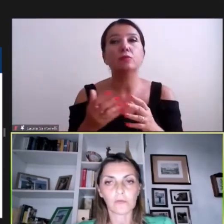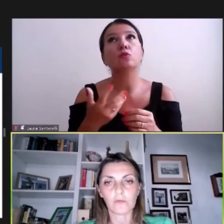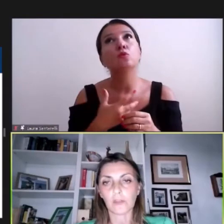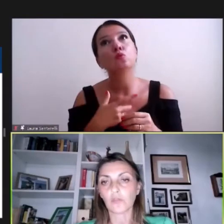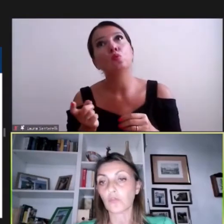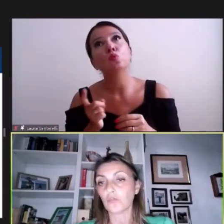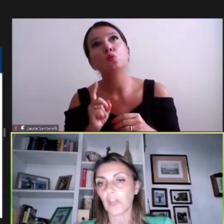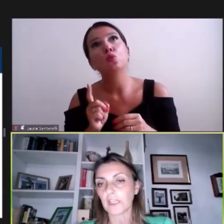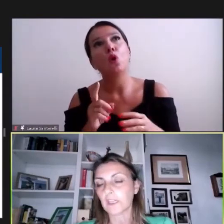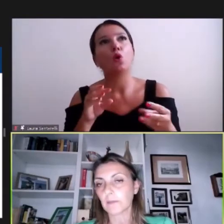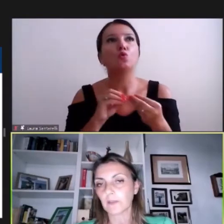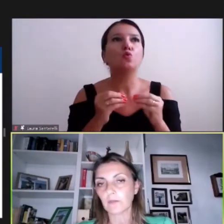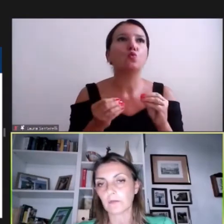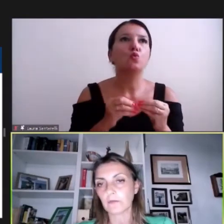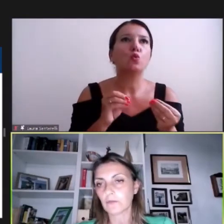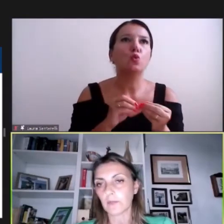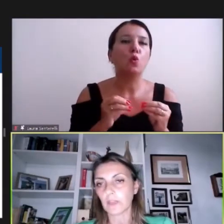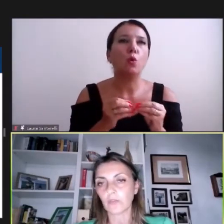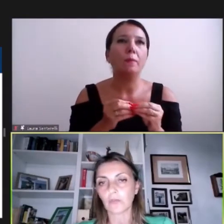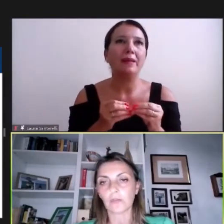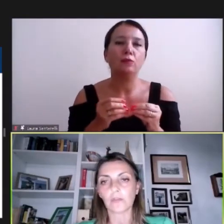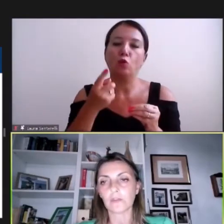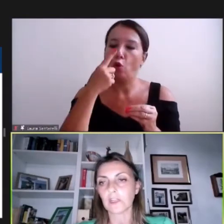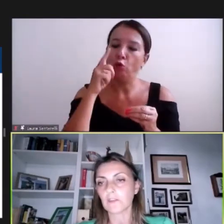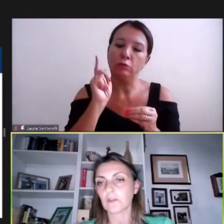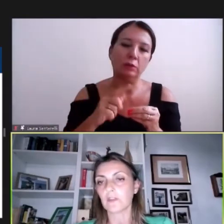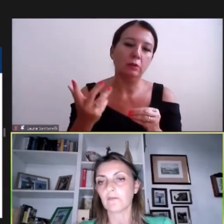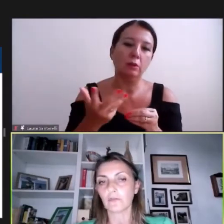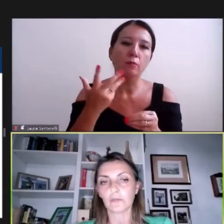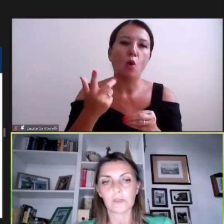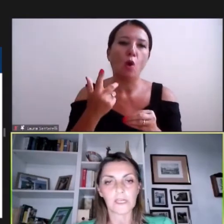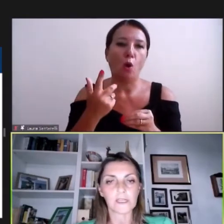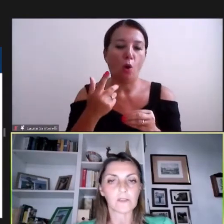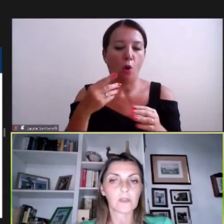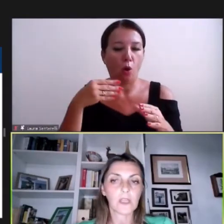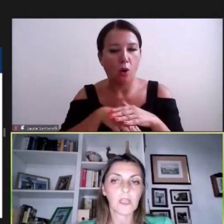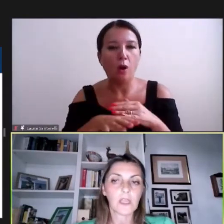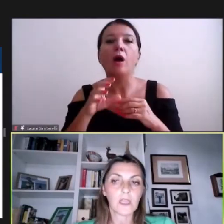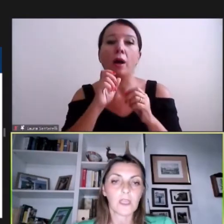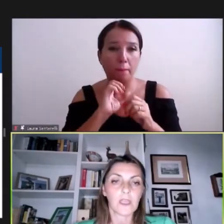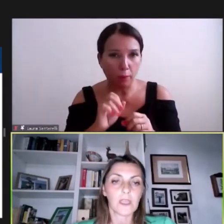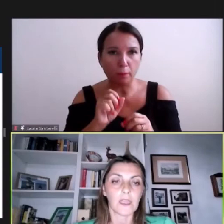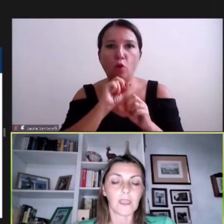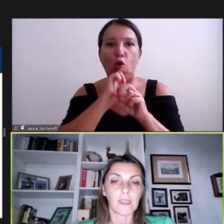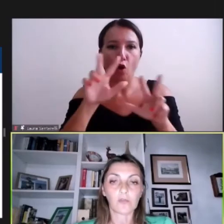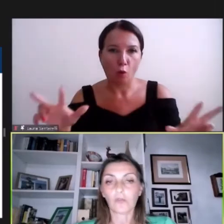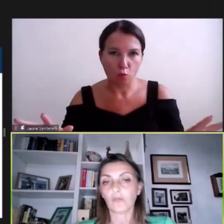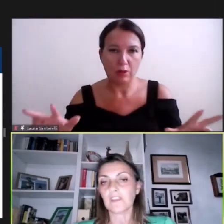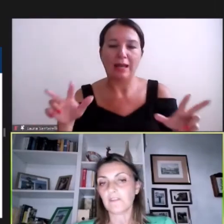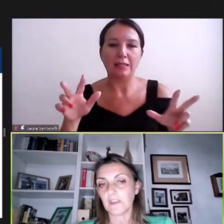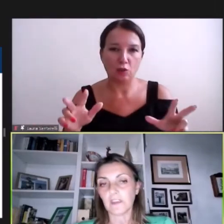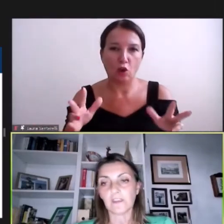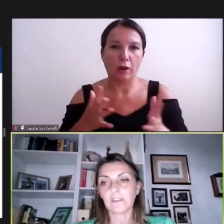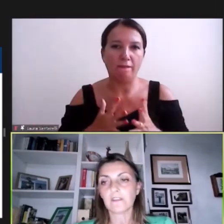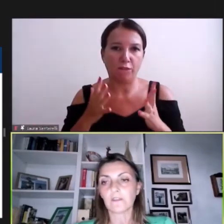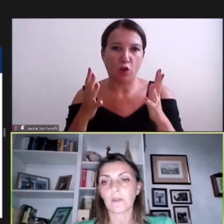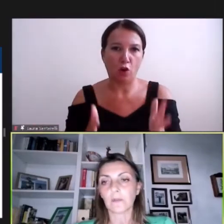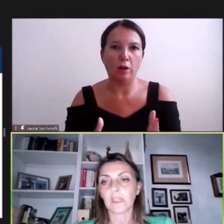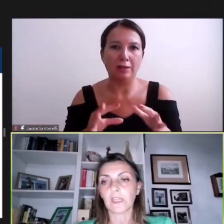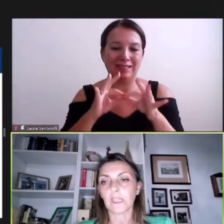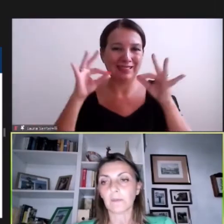non sono uno strumento cogente, ma sono uno strumento di comunicazione volontario. E sono